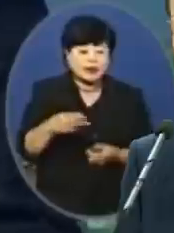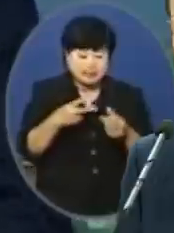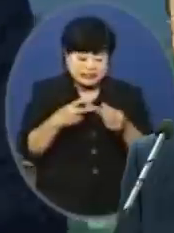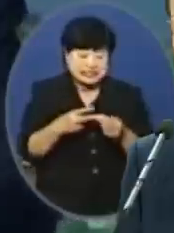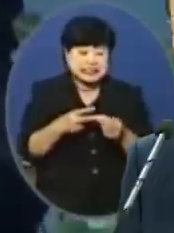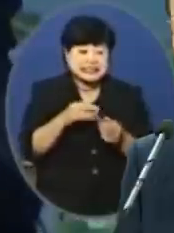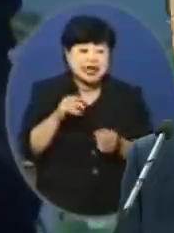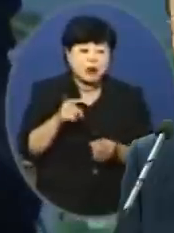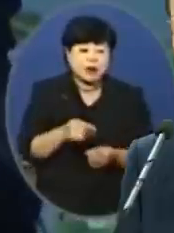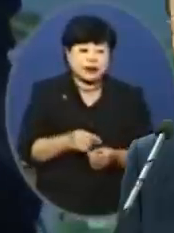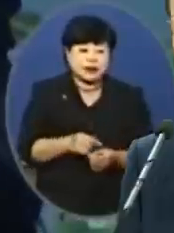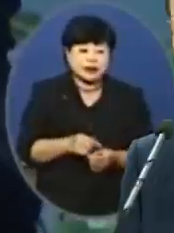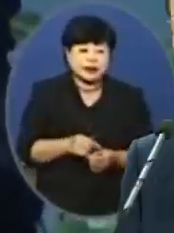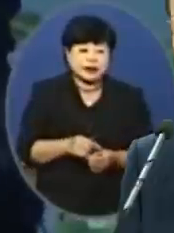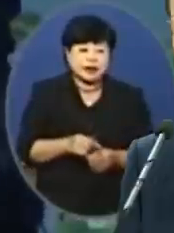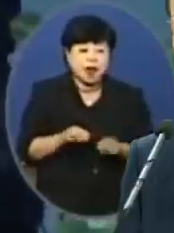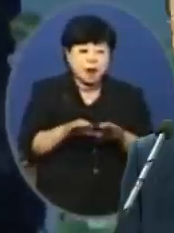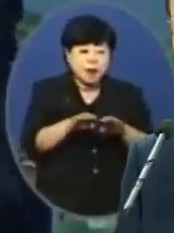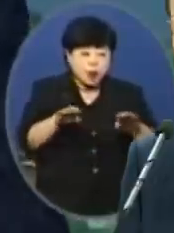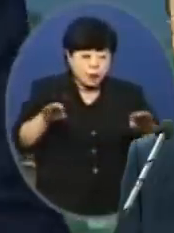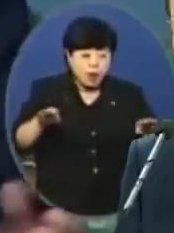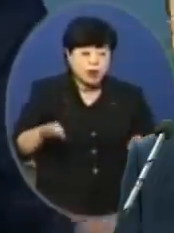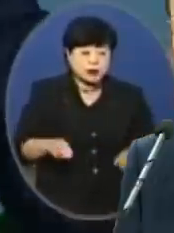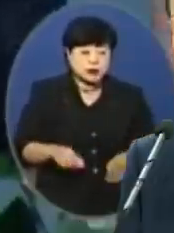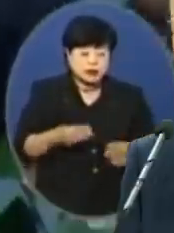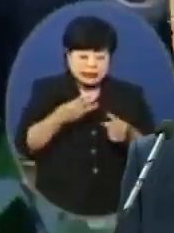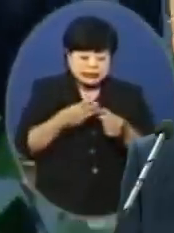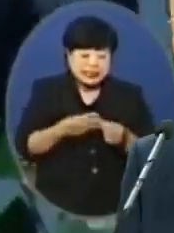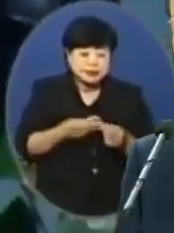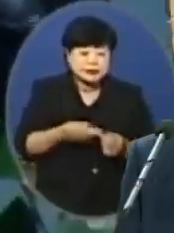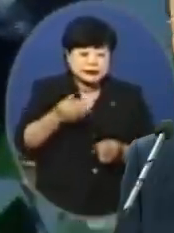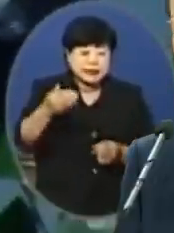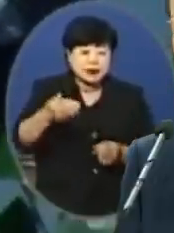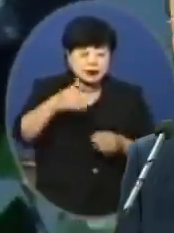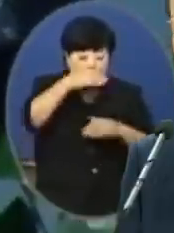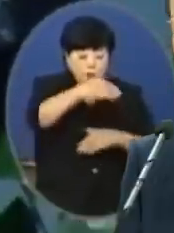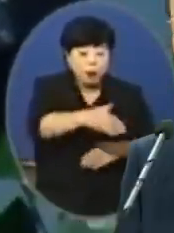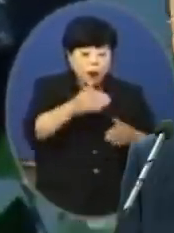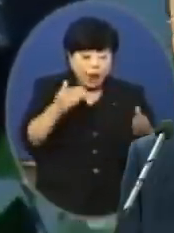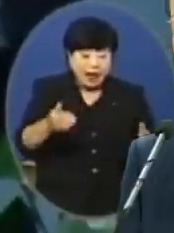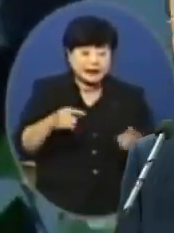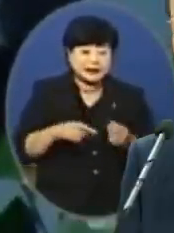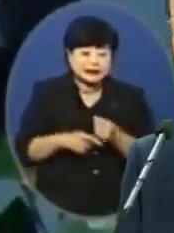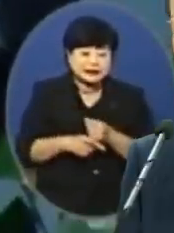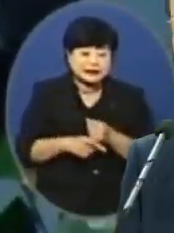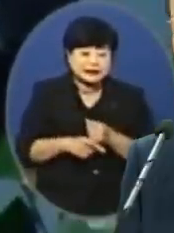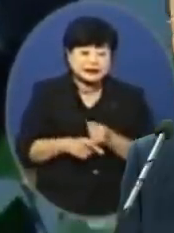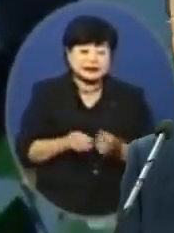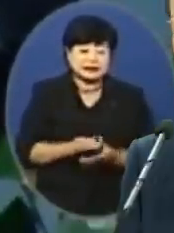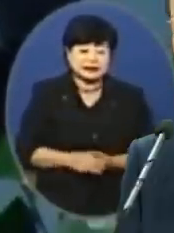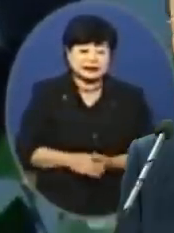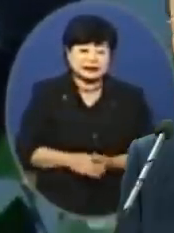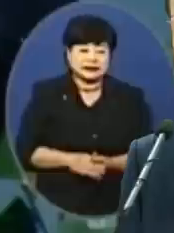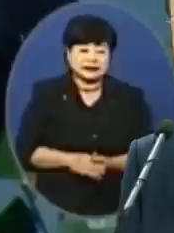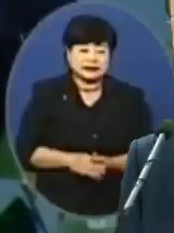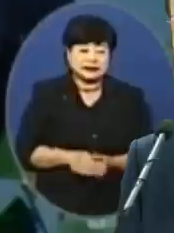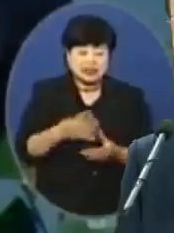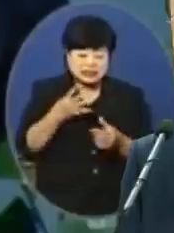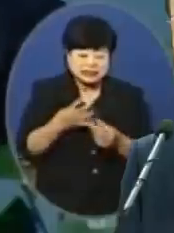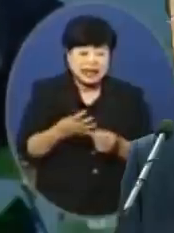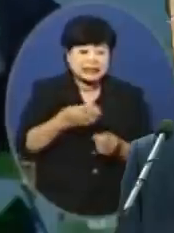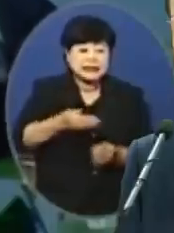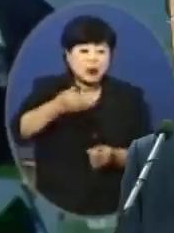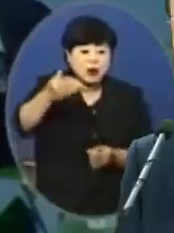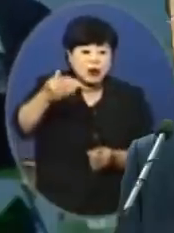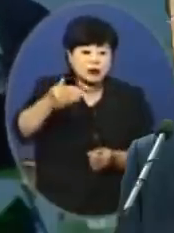2차원은 평면을 말합니다. 3차원은 공간을 말합니다. 입체를 말합니다. 그다음